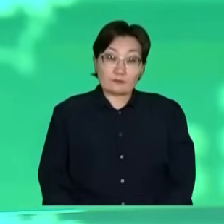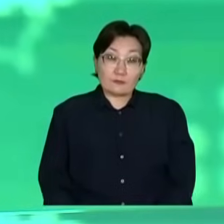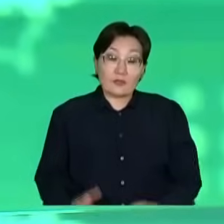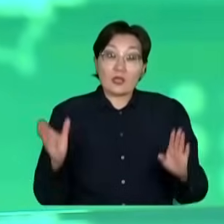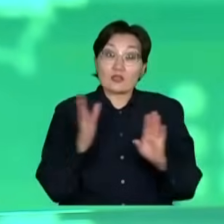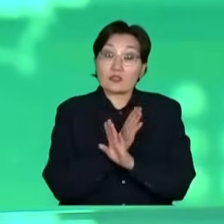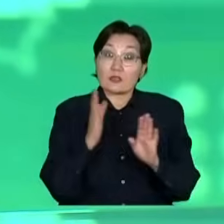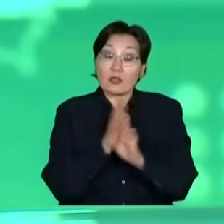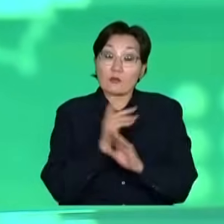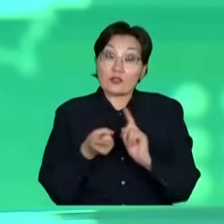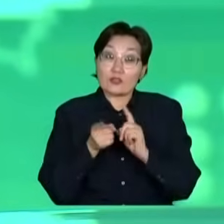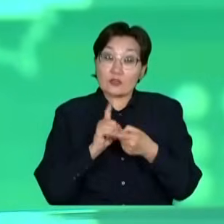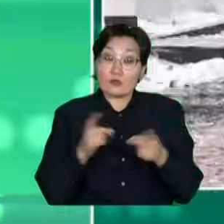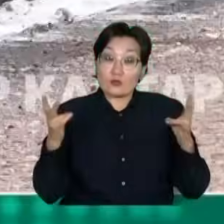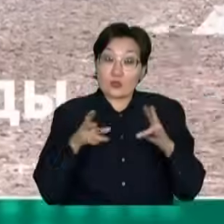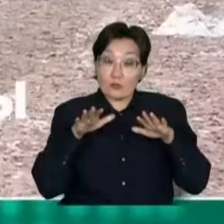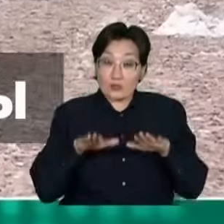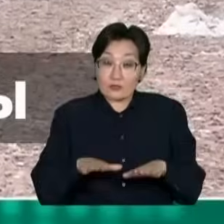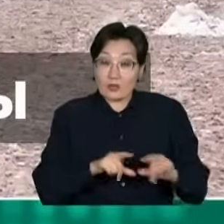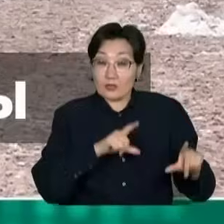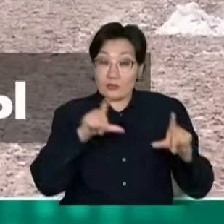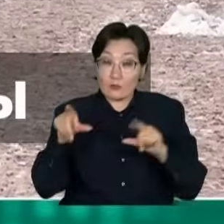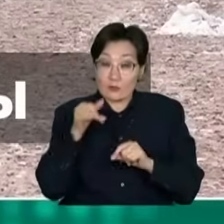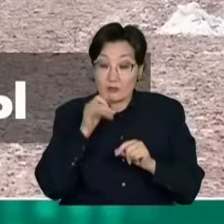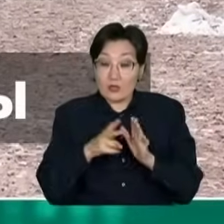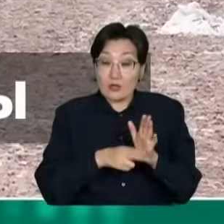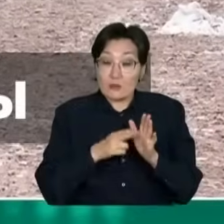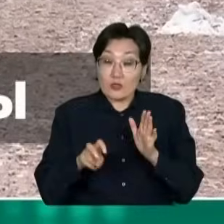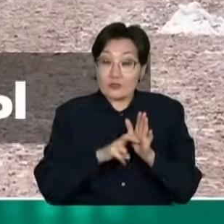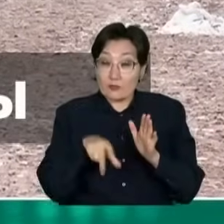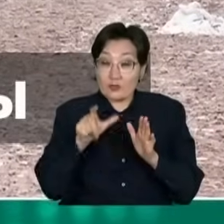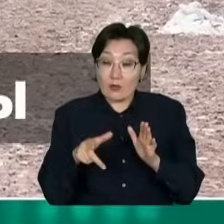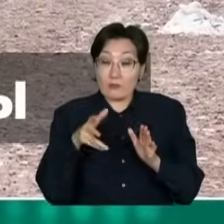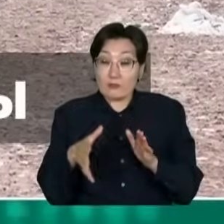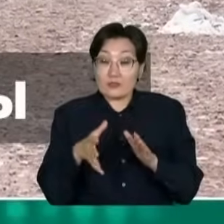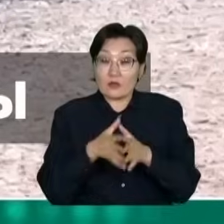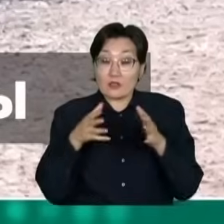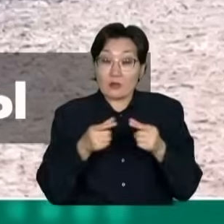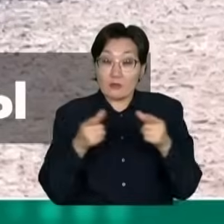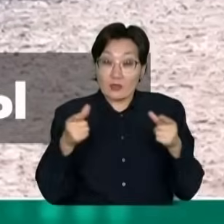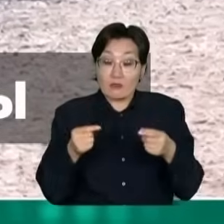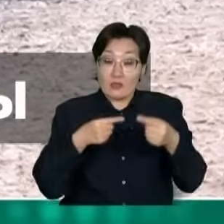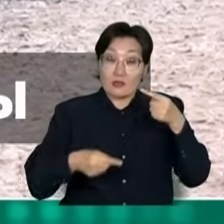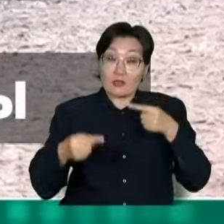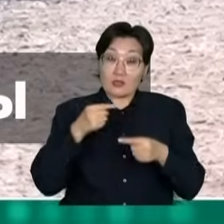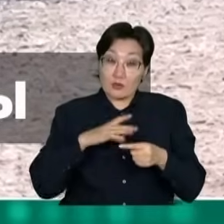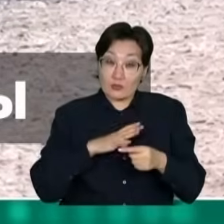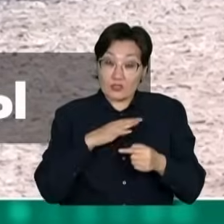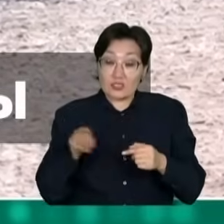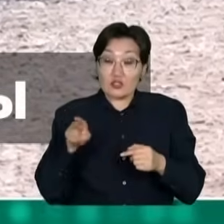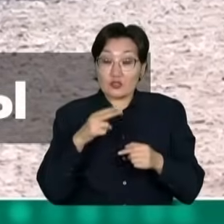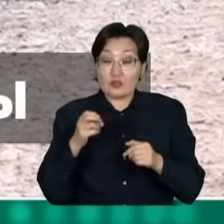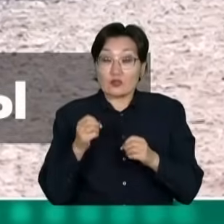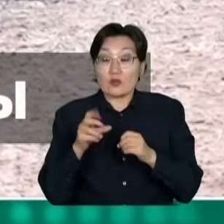Ауа райының қолайсыздығынан діттеген жеріне жет алмаған пойыз жолаушылары 5000-нан аса билетті қайтарды. Еске салайық,